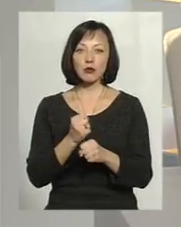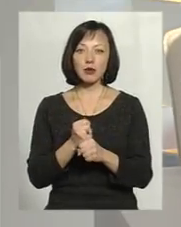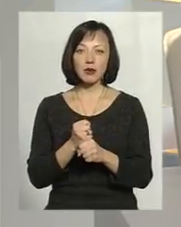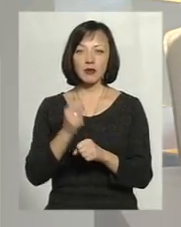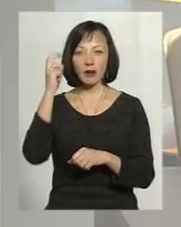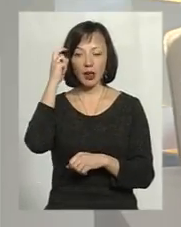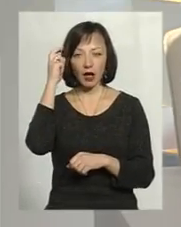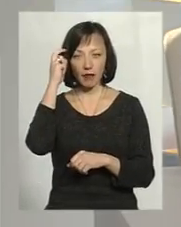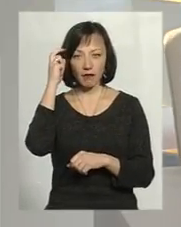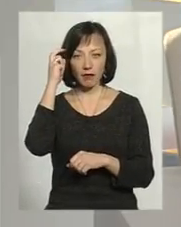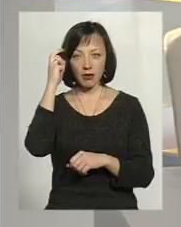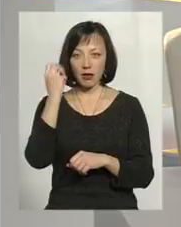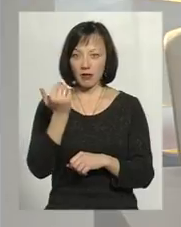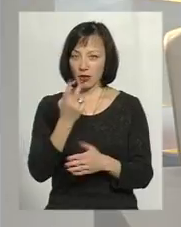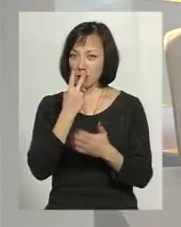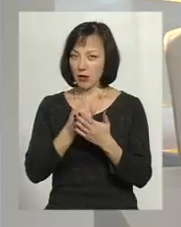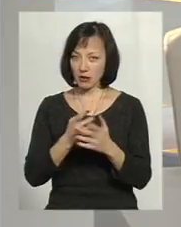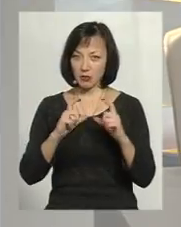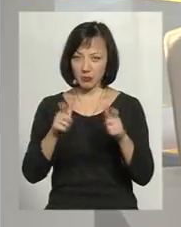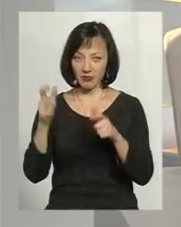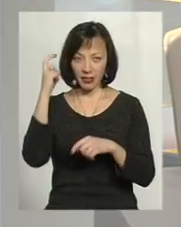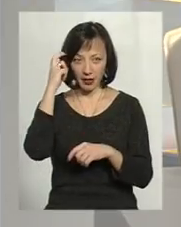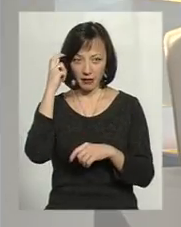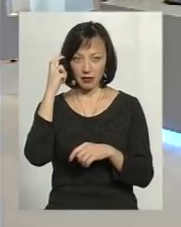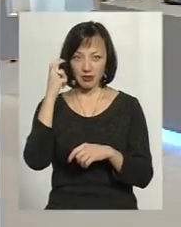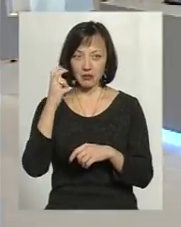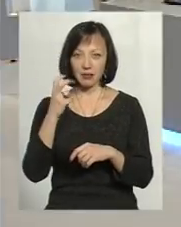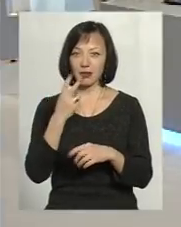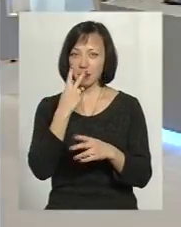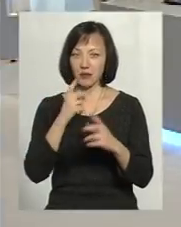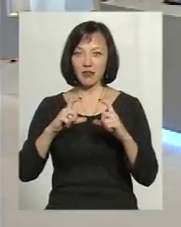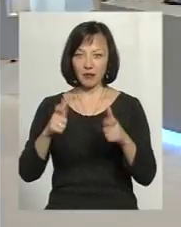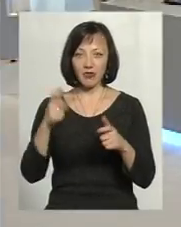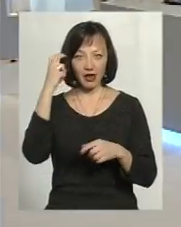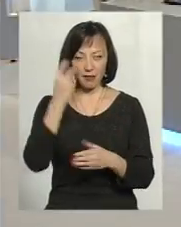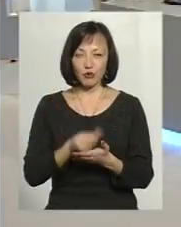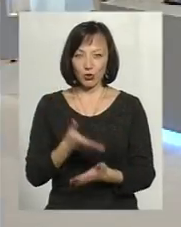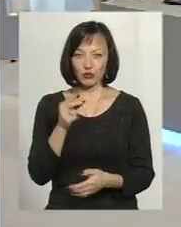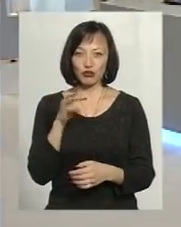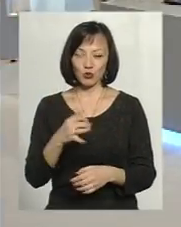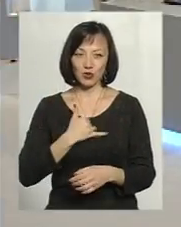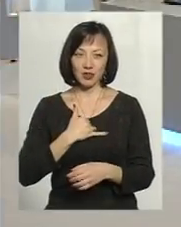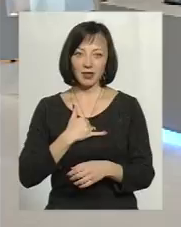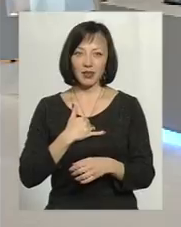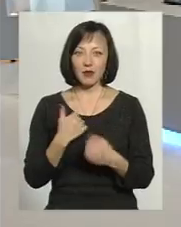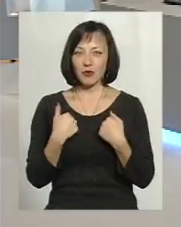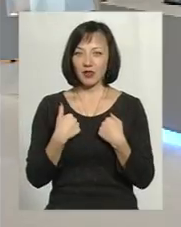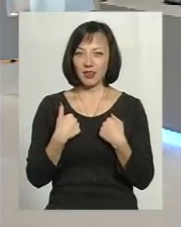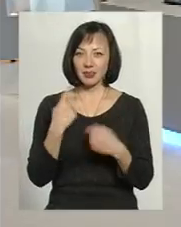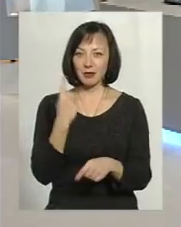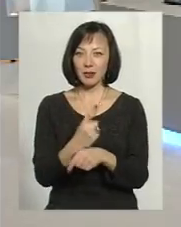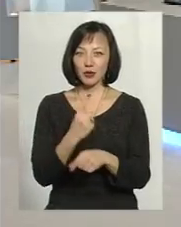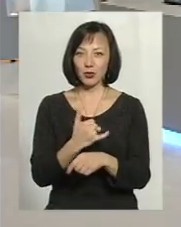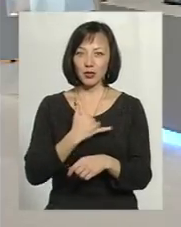зробила столиця? Ви бачили платіжки в столиці? В столиці платіжки значно вищі. Та може треба було нам мораторій внести, щоб в